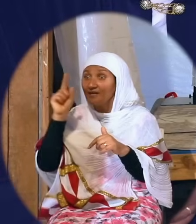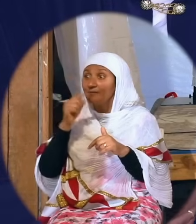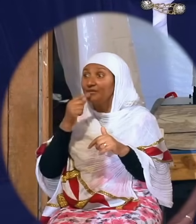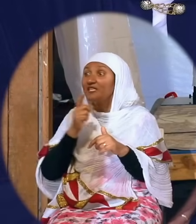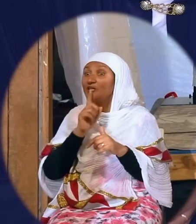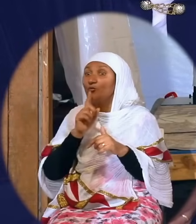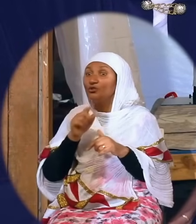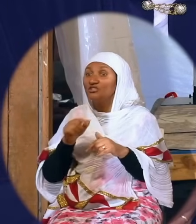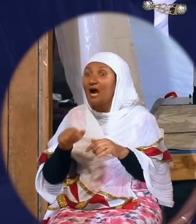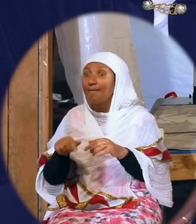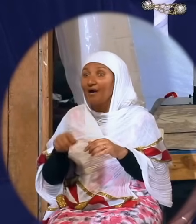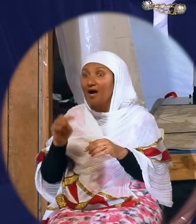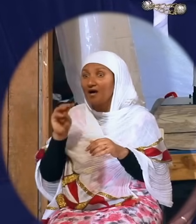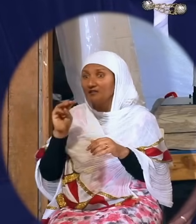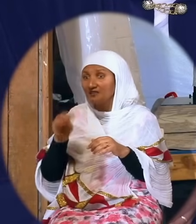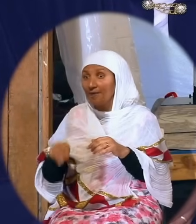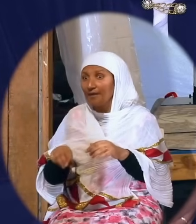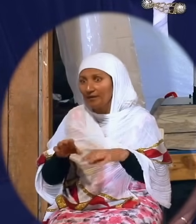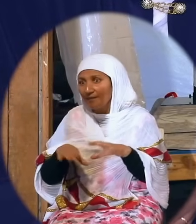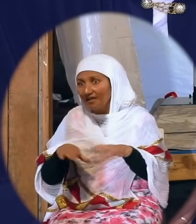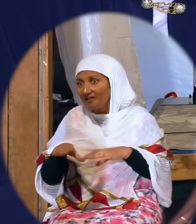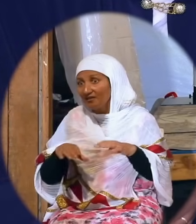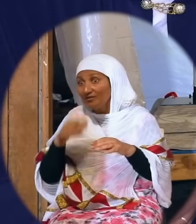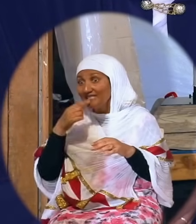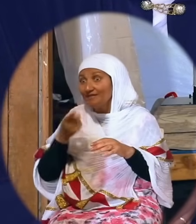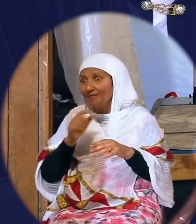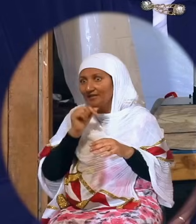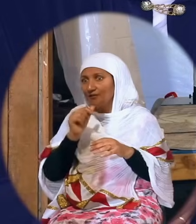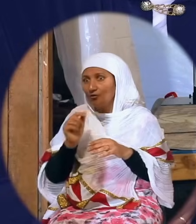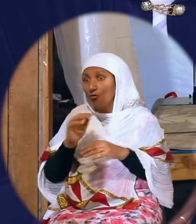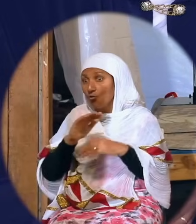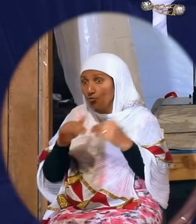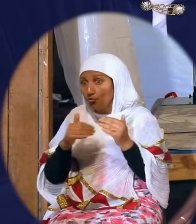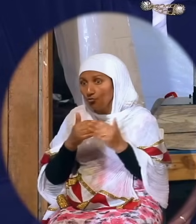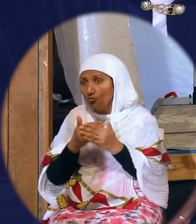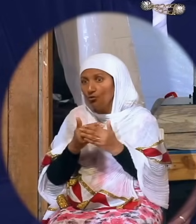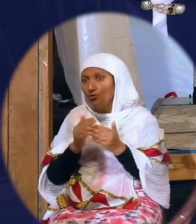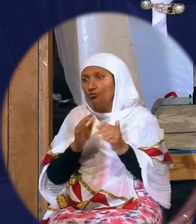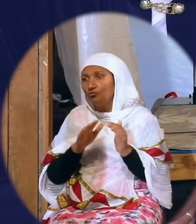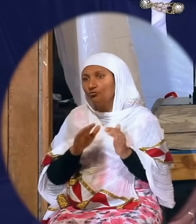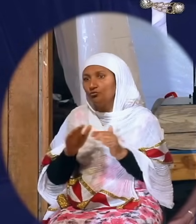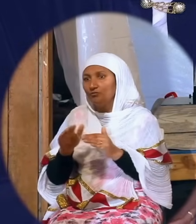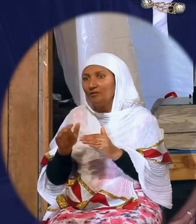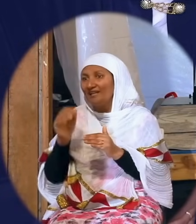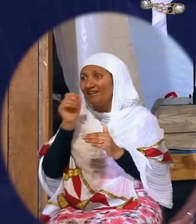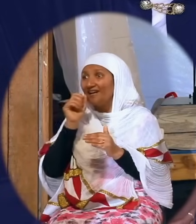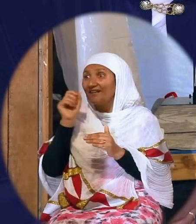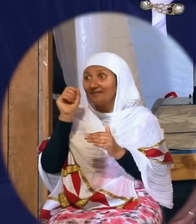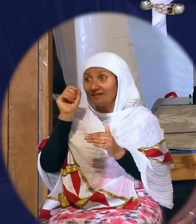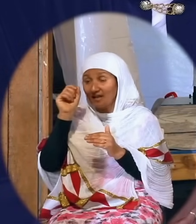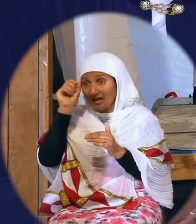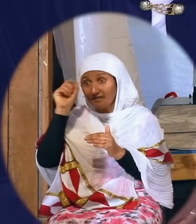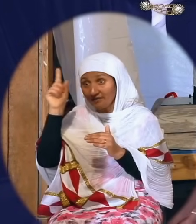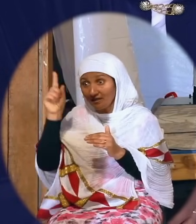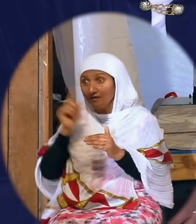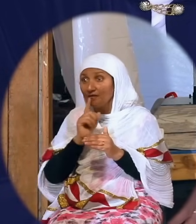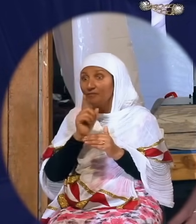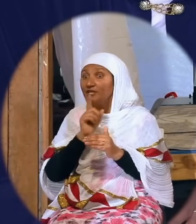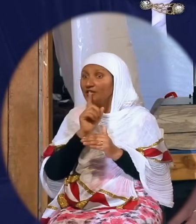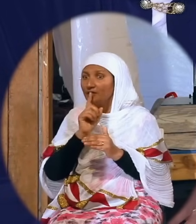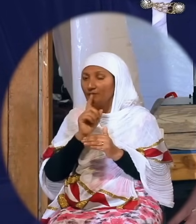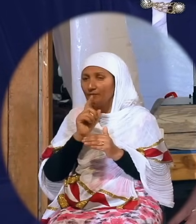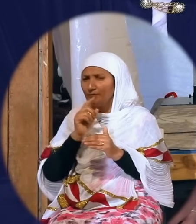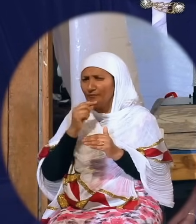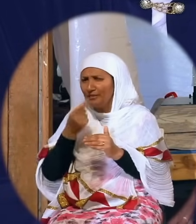እንደዚህ ነው ያረኩልሽ ባሌ እንደዚህ ነው ያረኩልሽ ቶ ምን ልትሆን ታዲያ ለልጅ ካላረክ ለምን ልታረክ ነው አንተም ብየ አንቺም